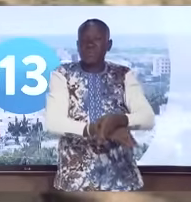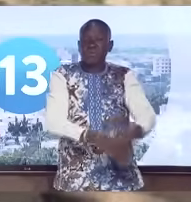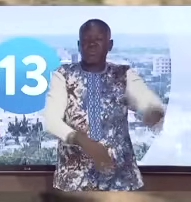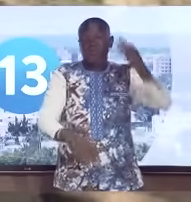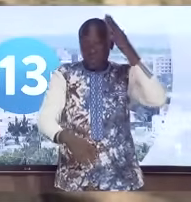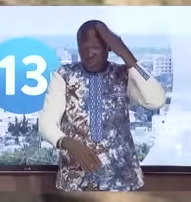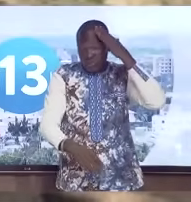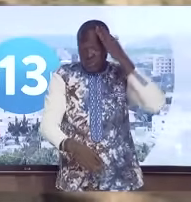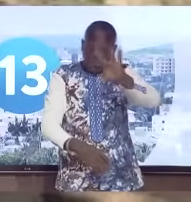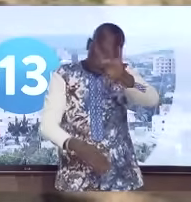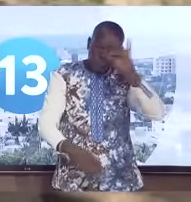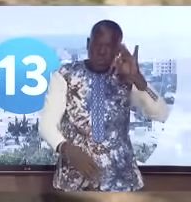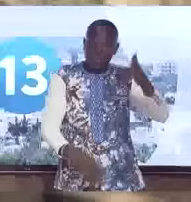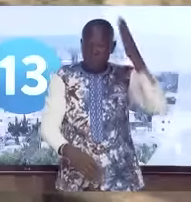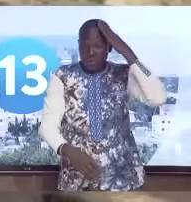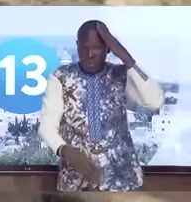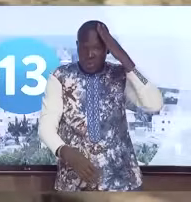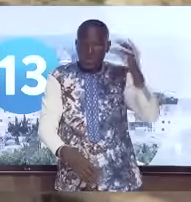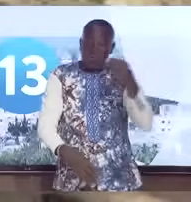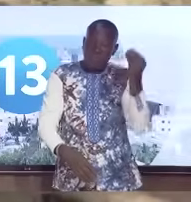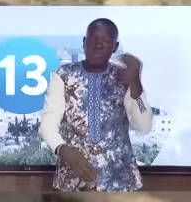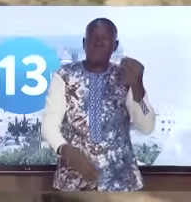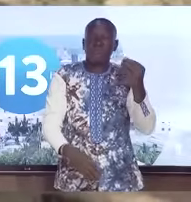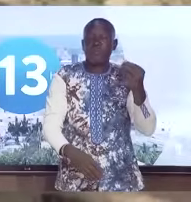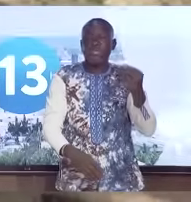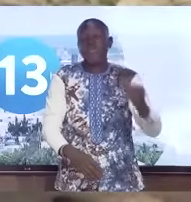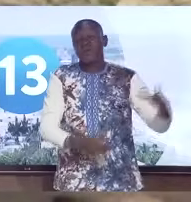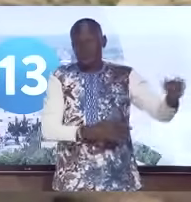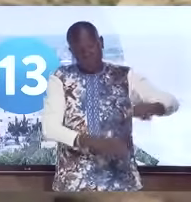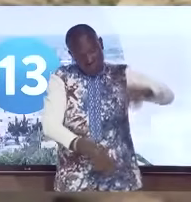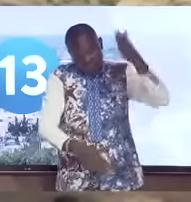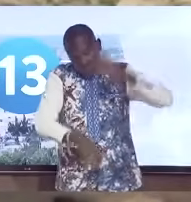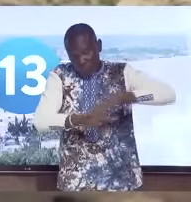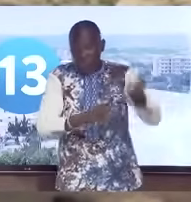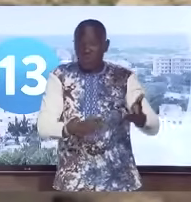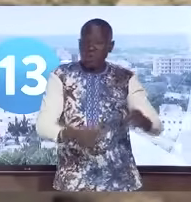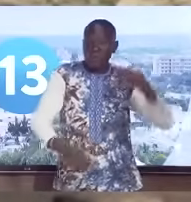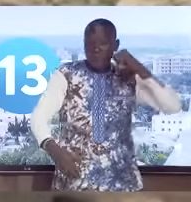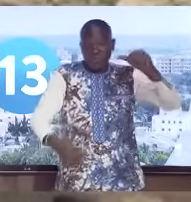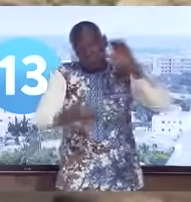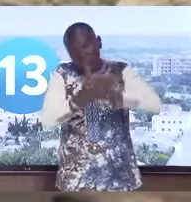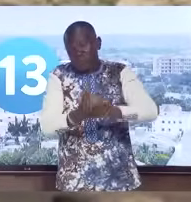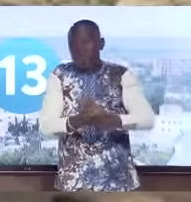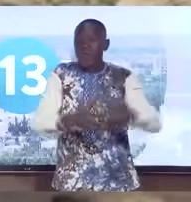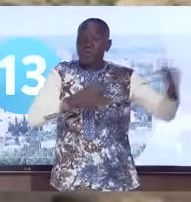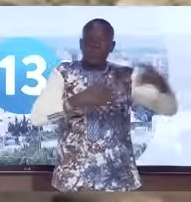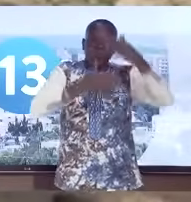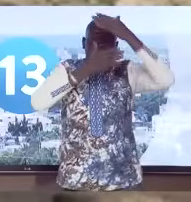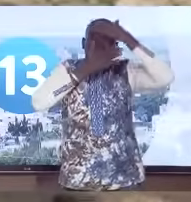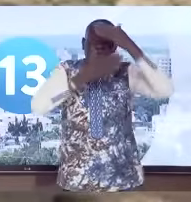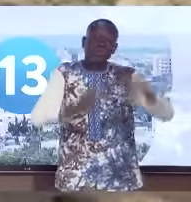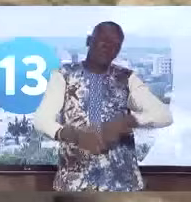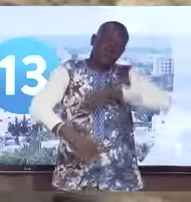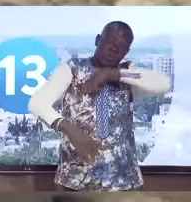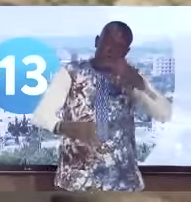trouvez. Nous savons où vous êtes. Cette ex-combattante et épouse de terroristes n'a pas non plus échappé aux tortures. Pour elle, trop